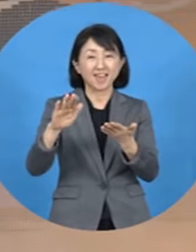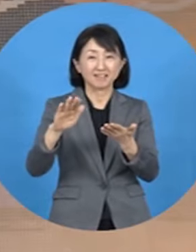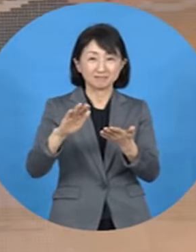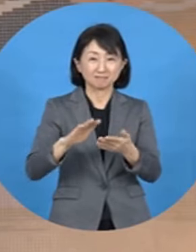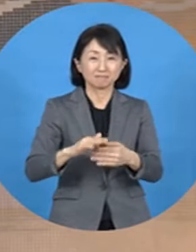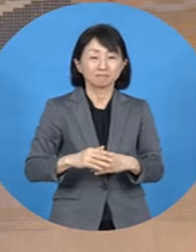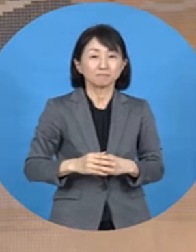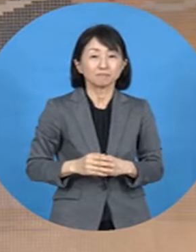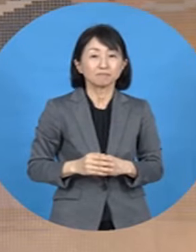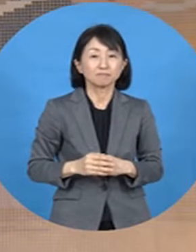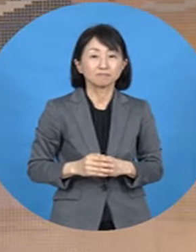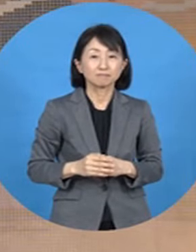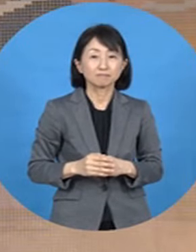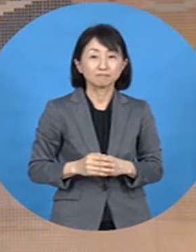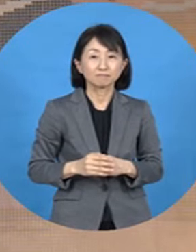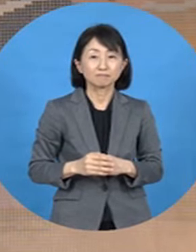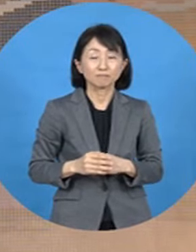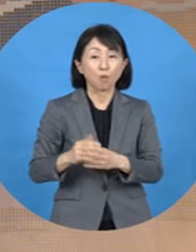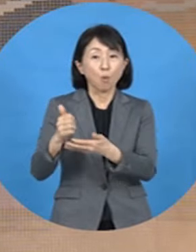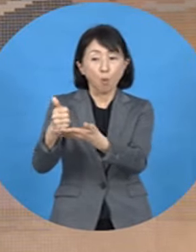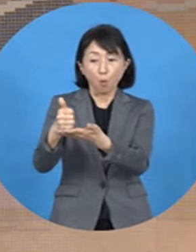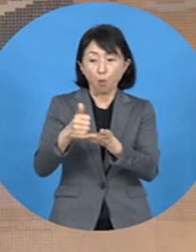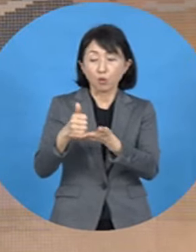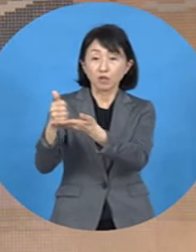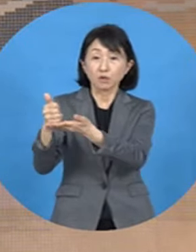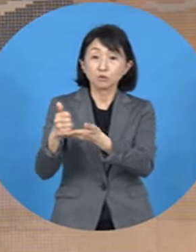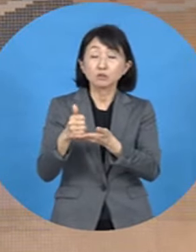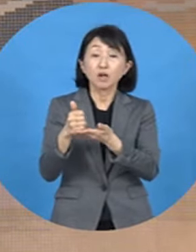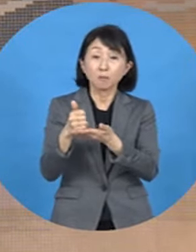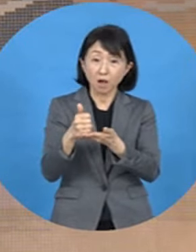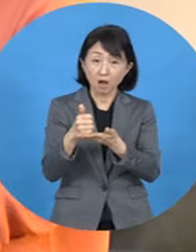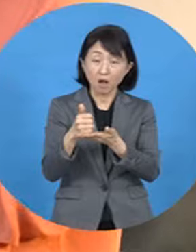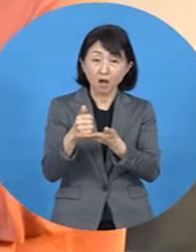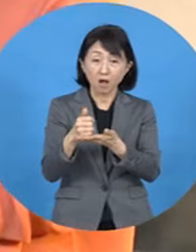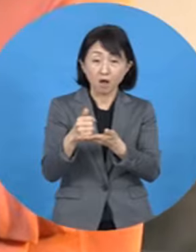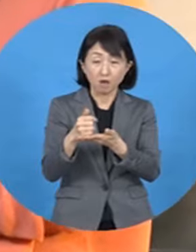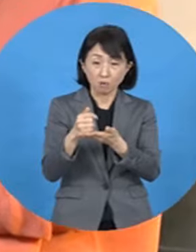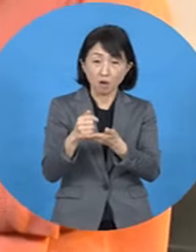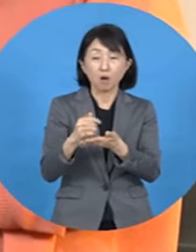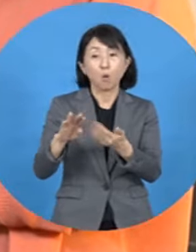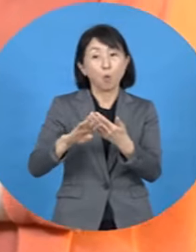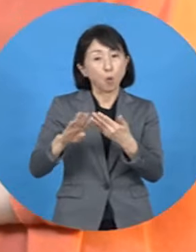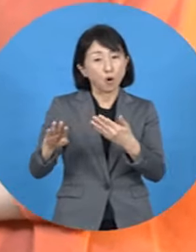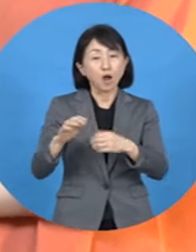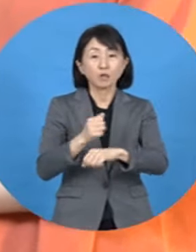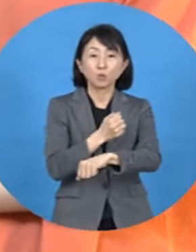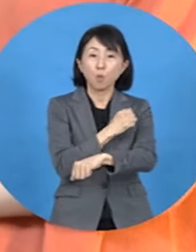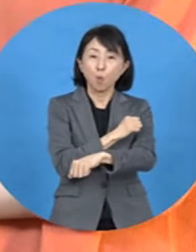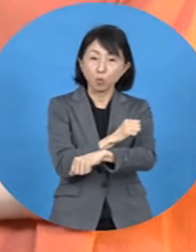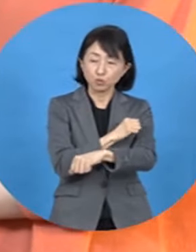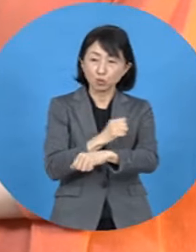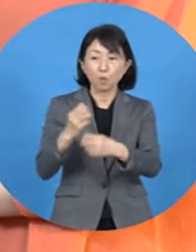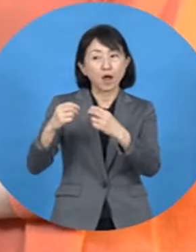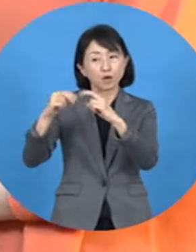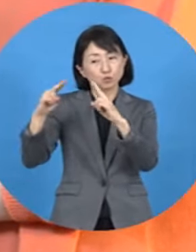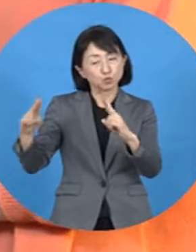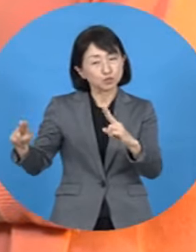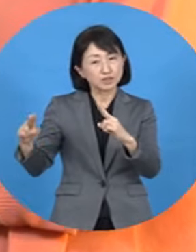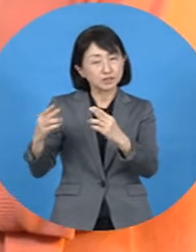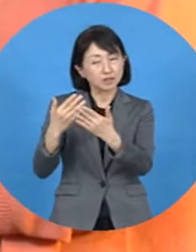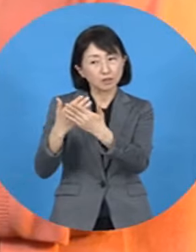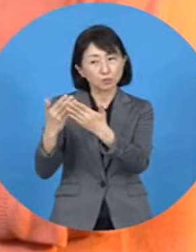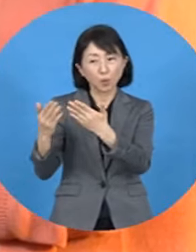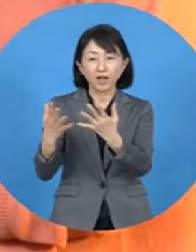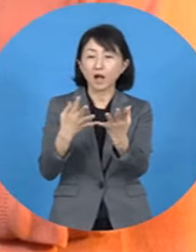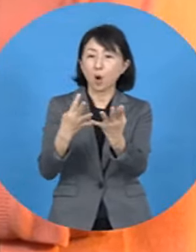はい、お客様のこう反応ってどうですか。 普通は富士山とか、風景画が多いので、やっぱ